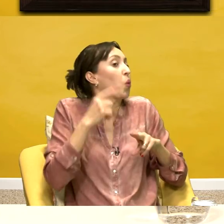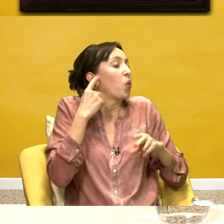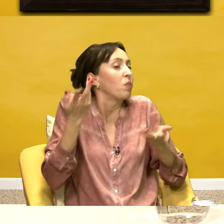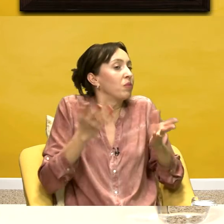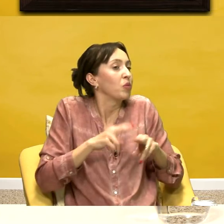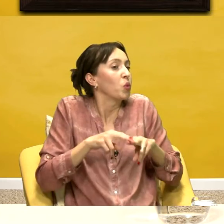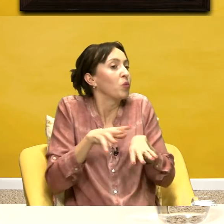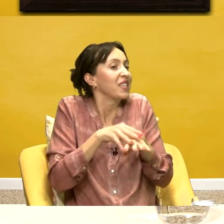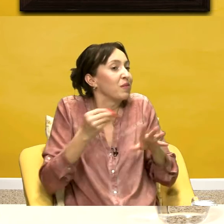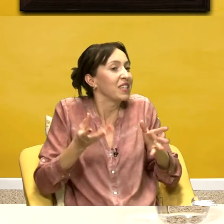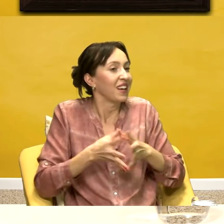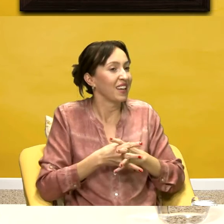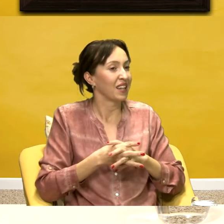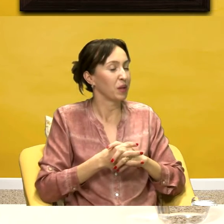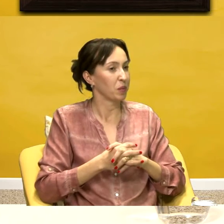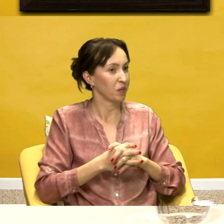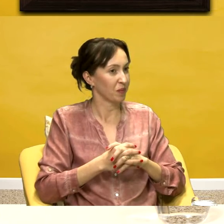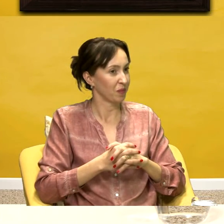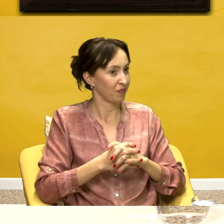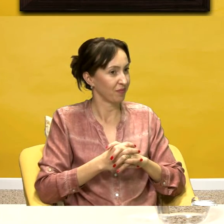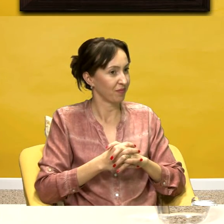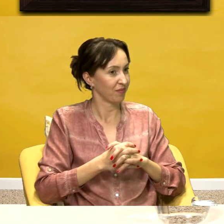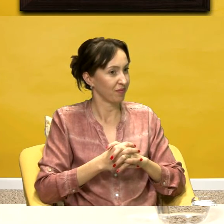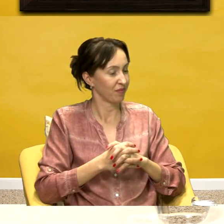s-ar trezi, nu știu.